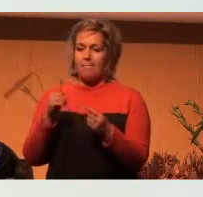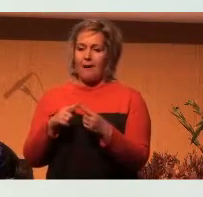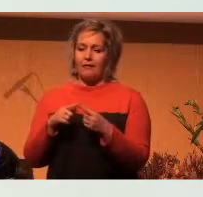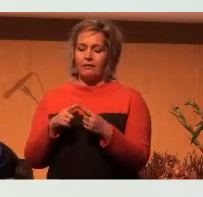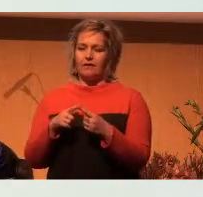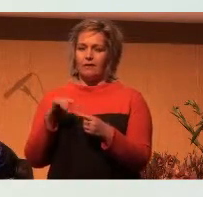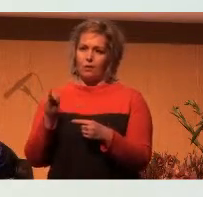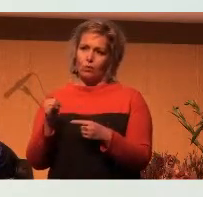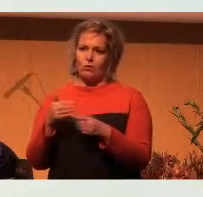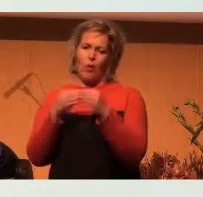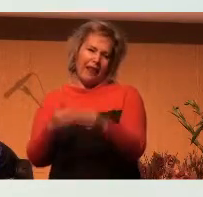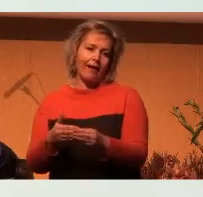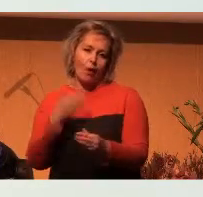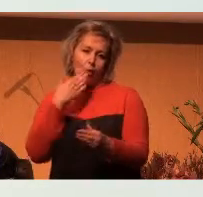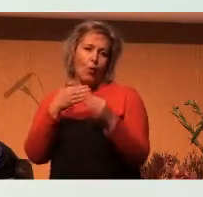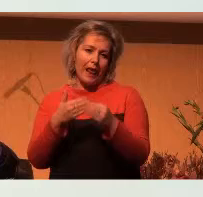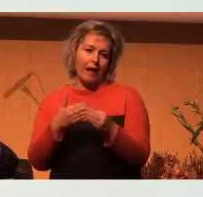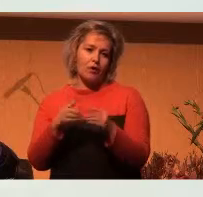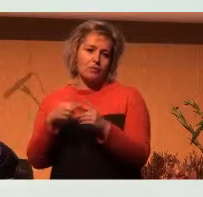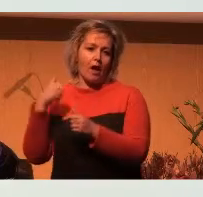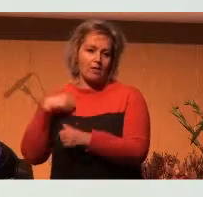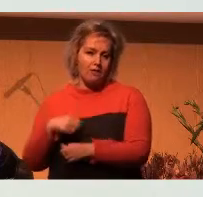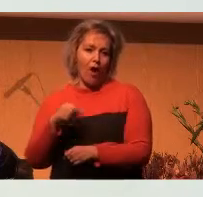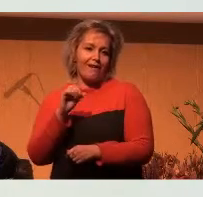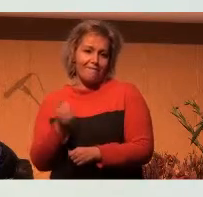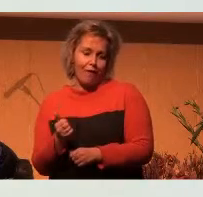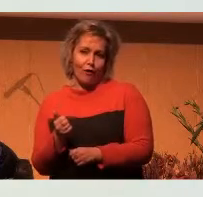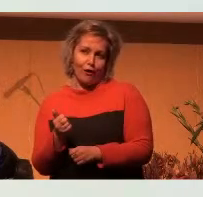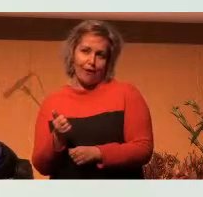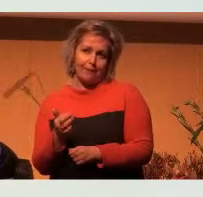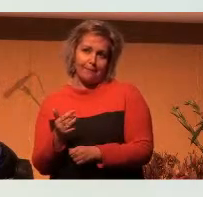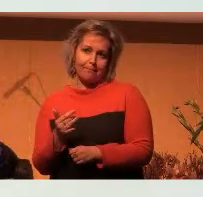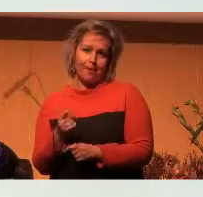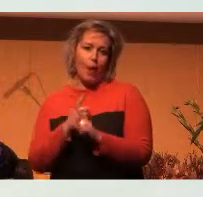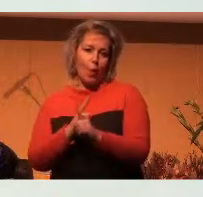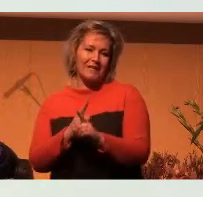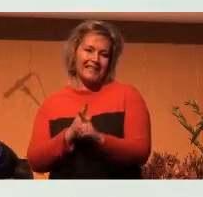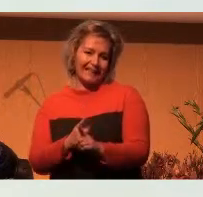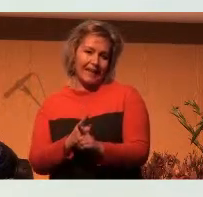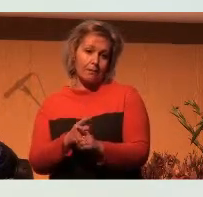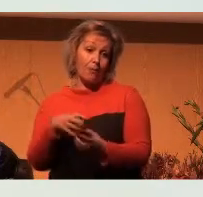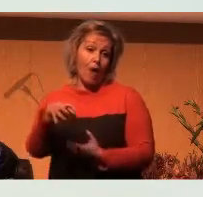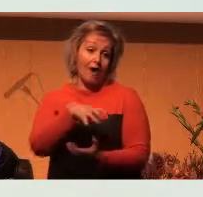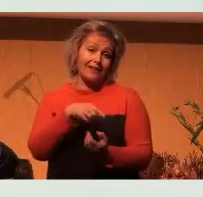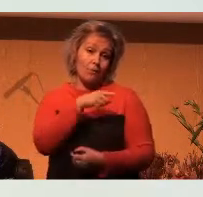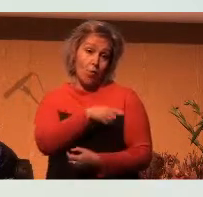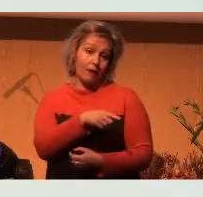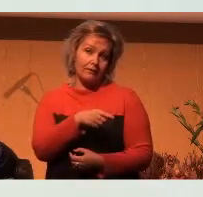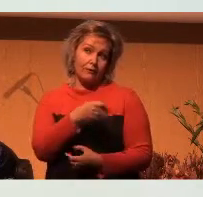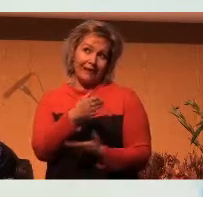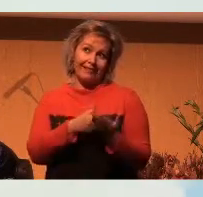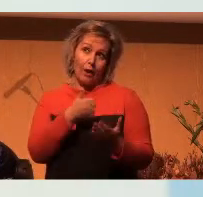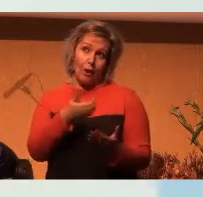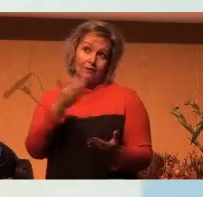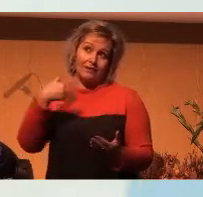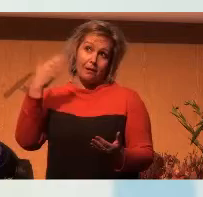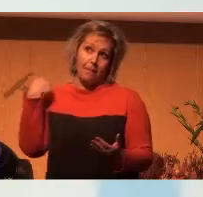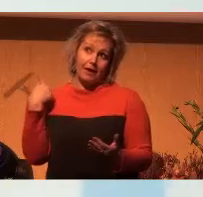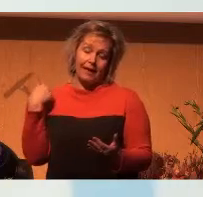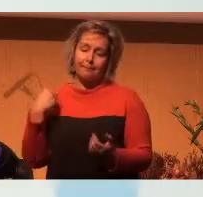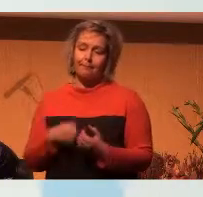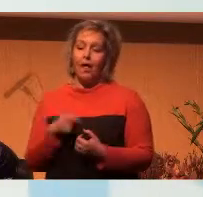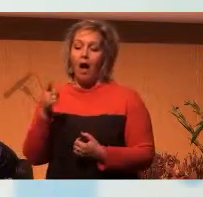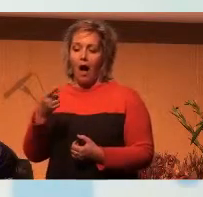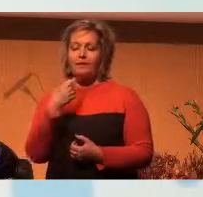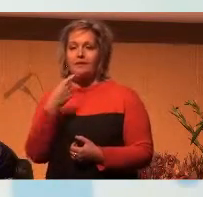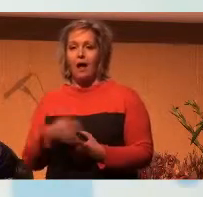en Jo Kobro heter han, en som var ansvarlig for logistikken på Gardermoen for en del år tilbake.